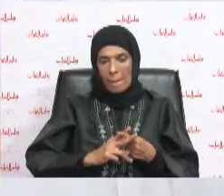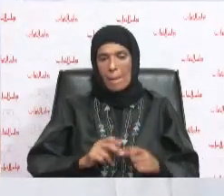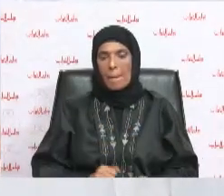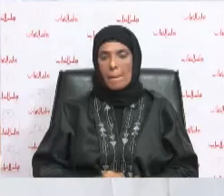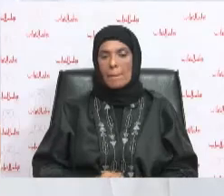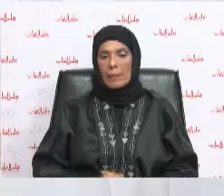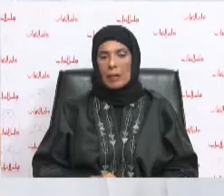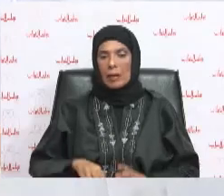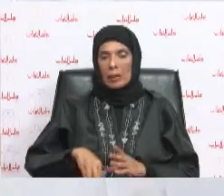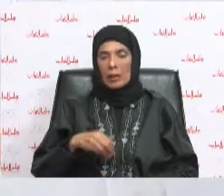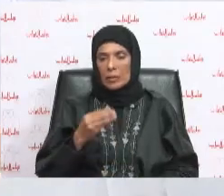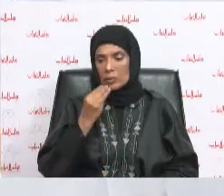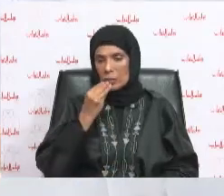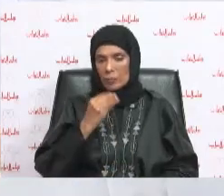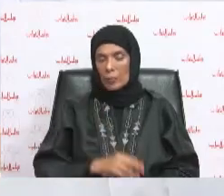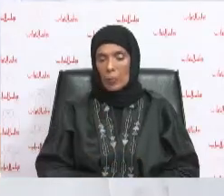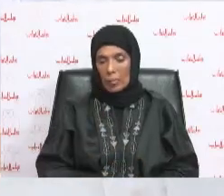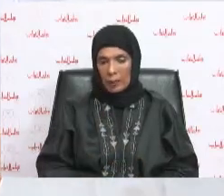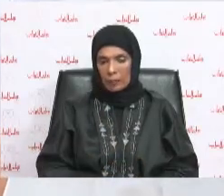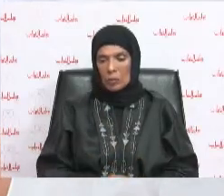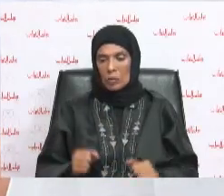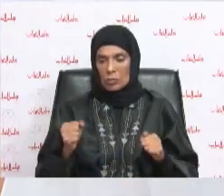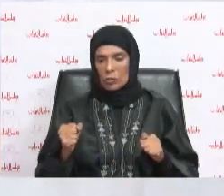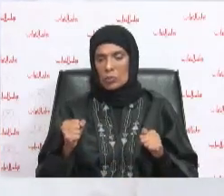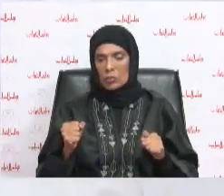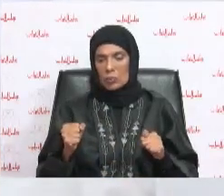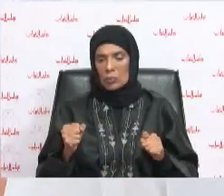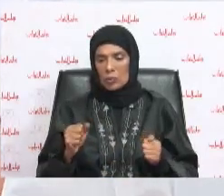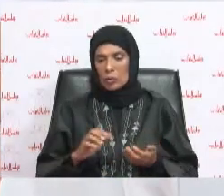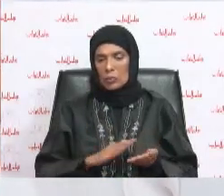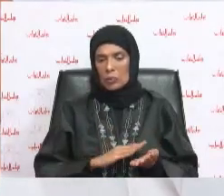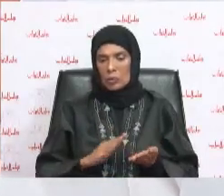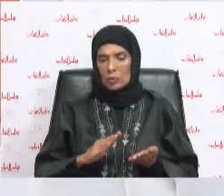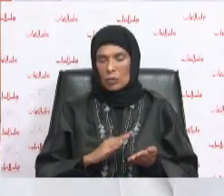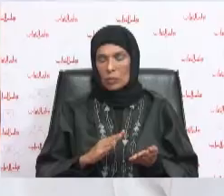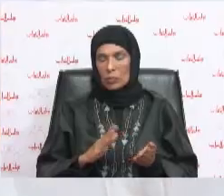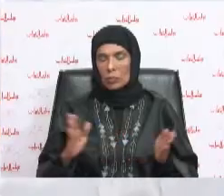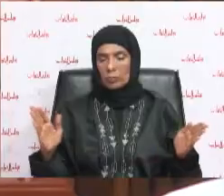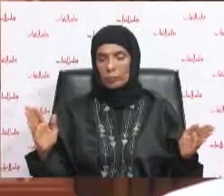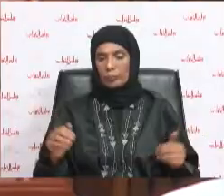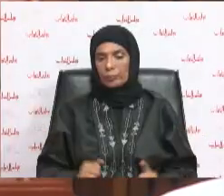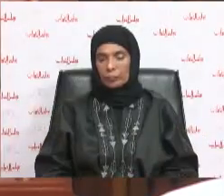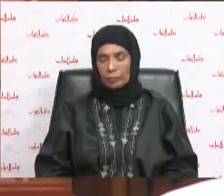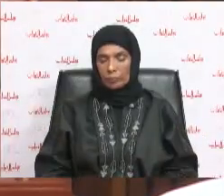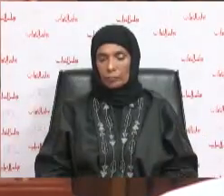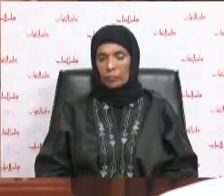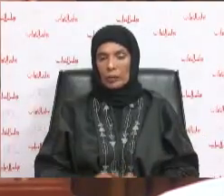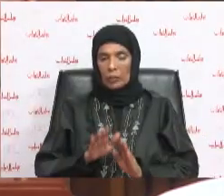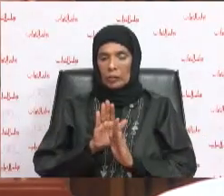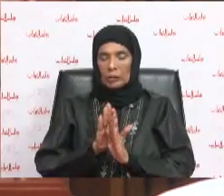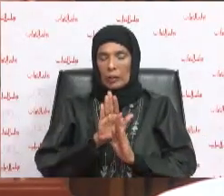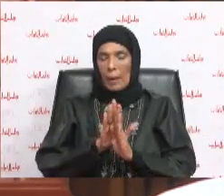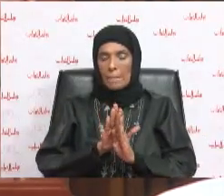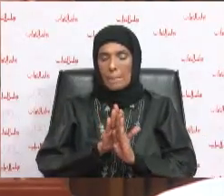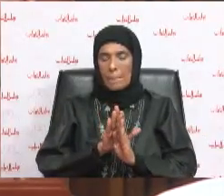للأغذية، وطبعا حصل صعوبة في حصول أرض كبيرة أولا، ثم حصل الدعم اللي